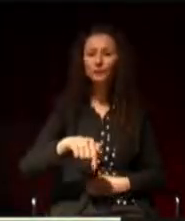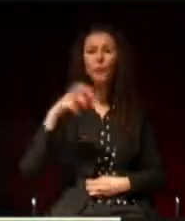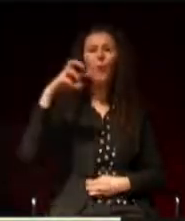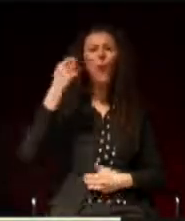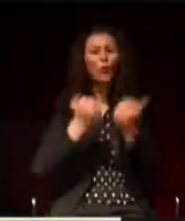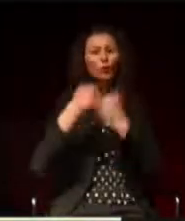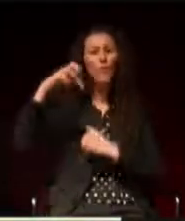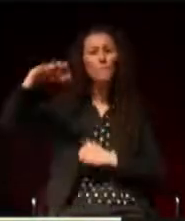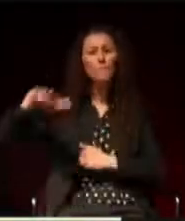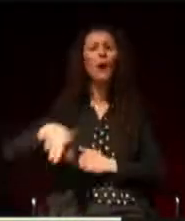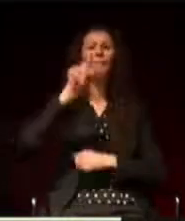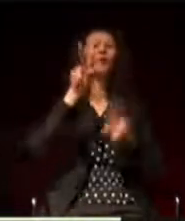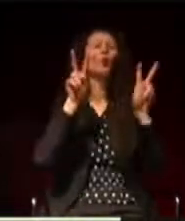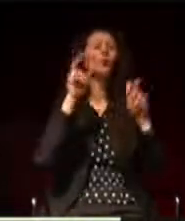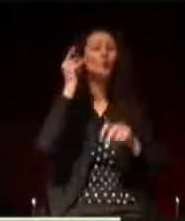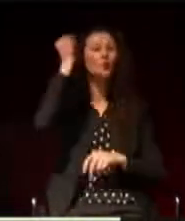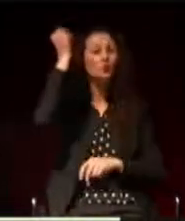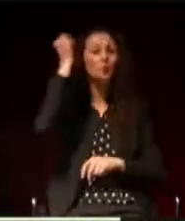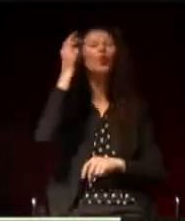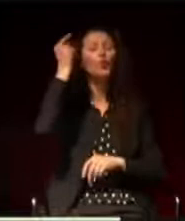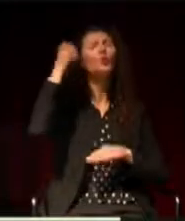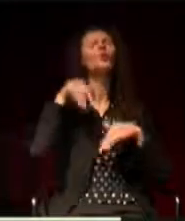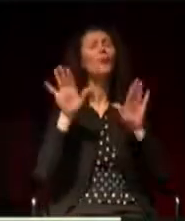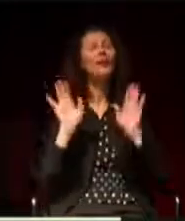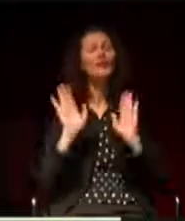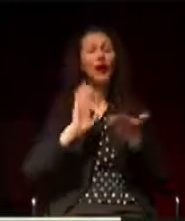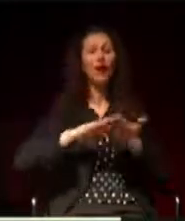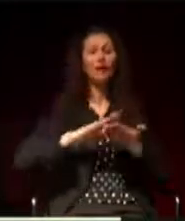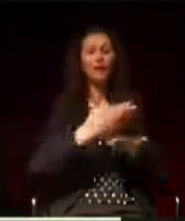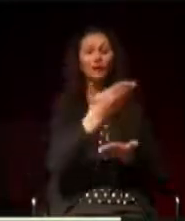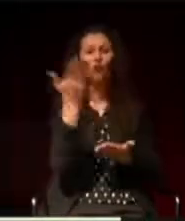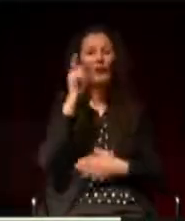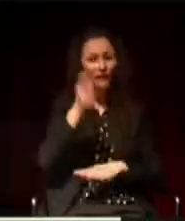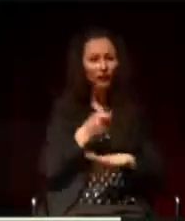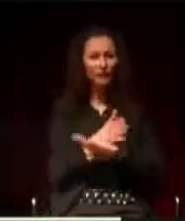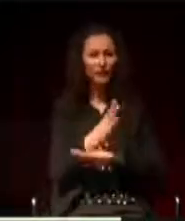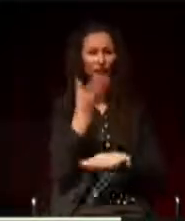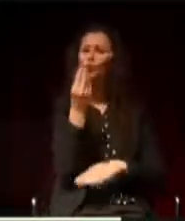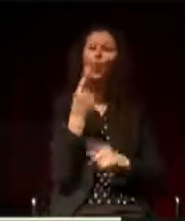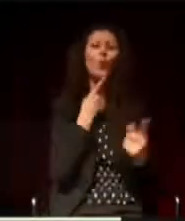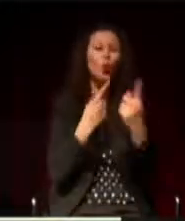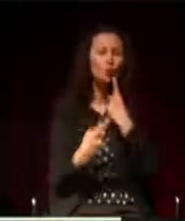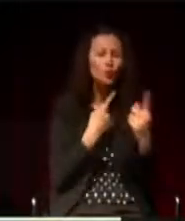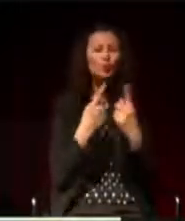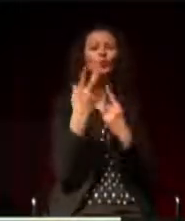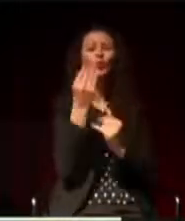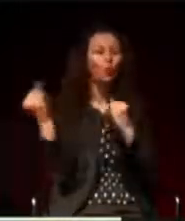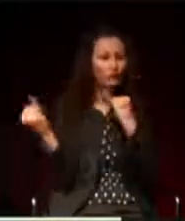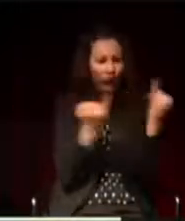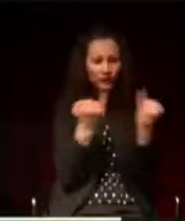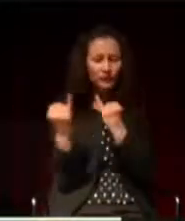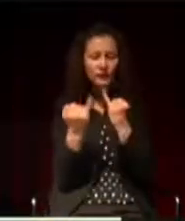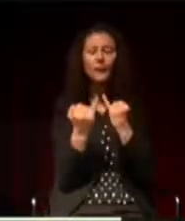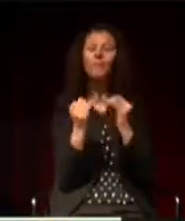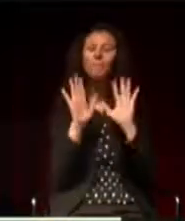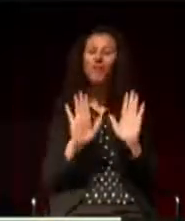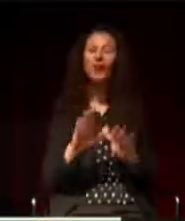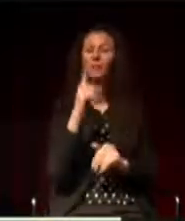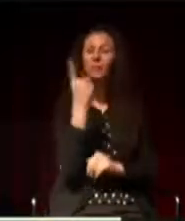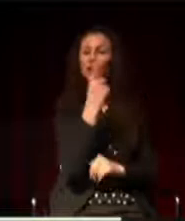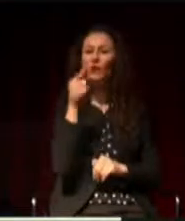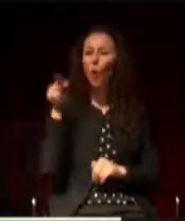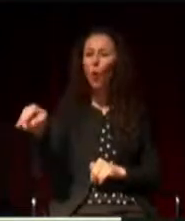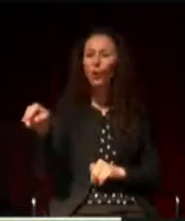otopark ile bir konuyu unutmuşuz. Daha doğrusu unutmadık da arkadaşlar. Gerçekten de çok konuştuk, çok tartıştık. Fakat bir